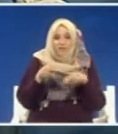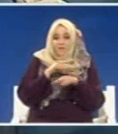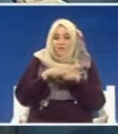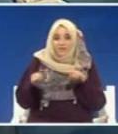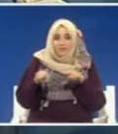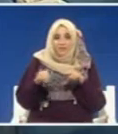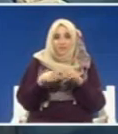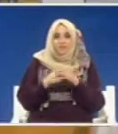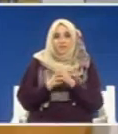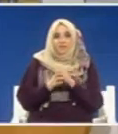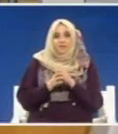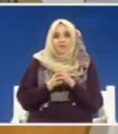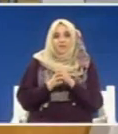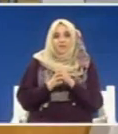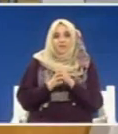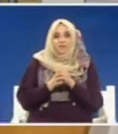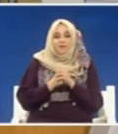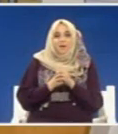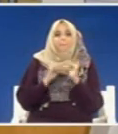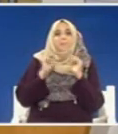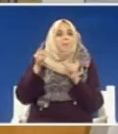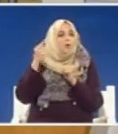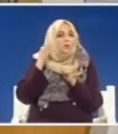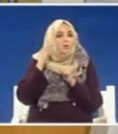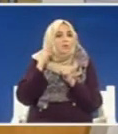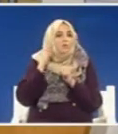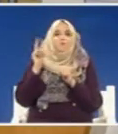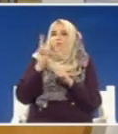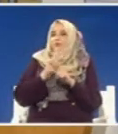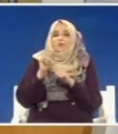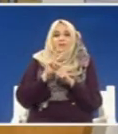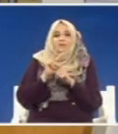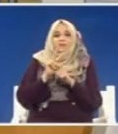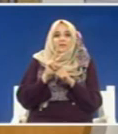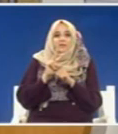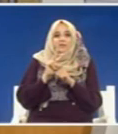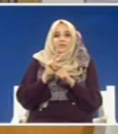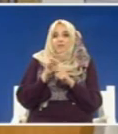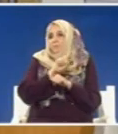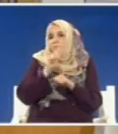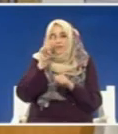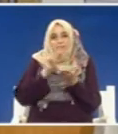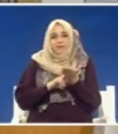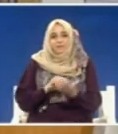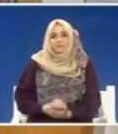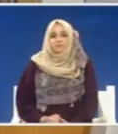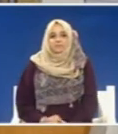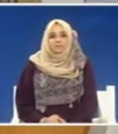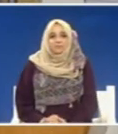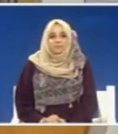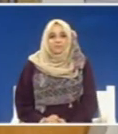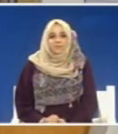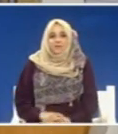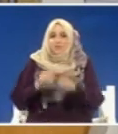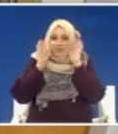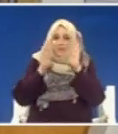انقطاع الصفوف، فهذا وإن سمعت فصلاة جمعتها هنا بهذه الصفة لا تصح. الله ينور. فهي